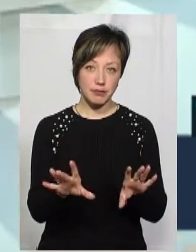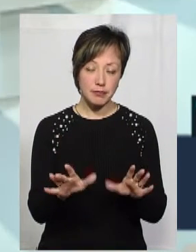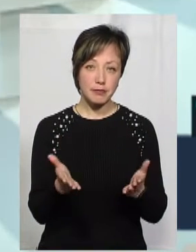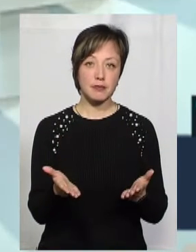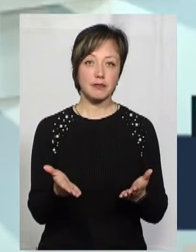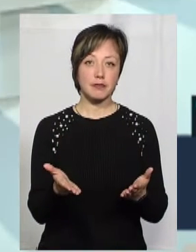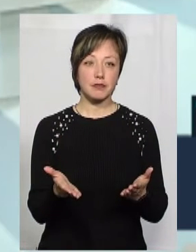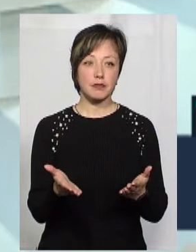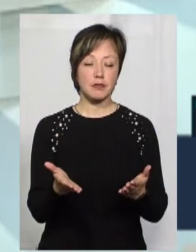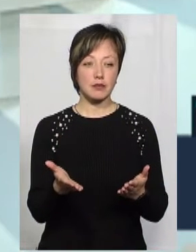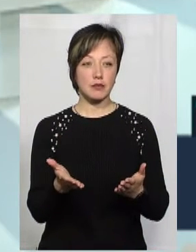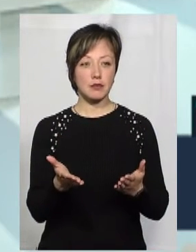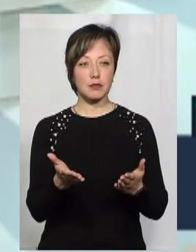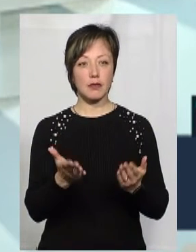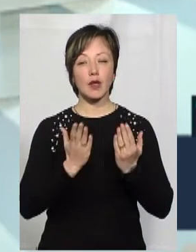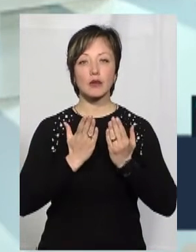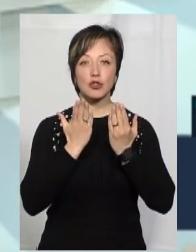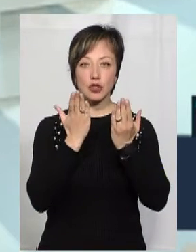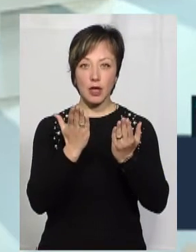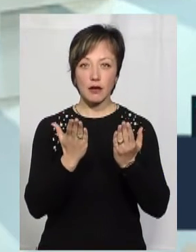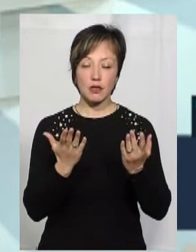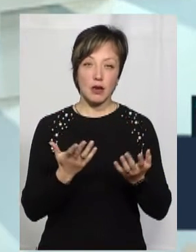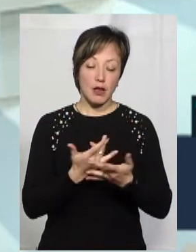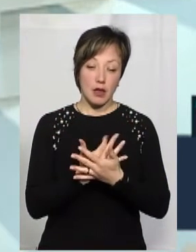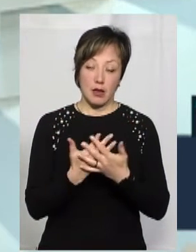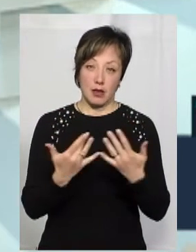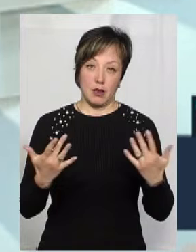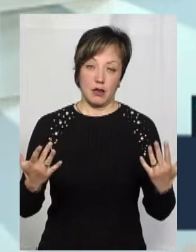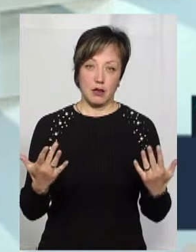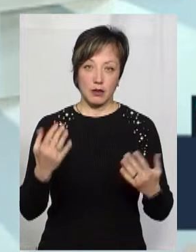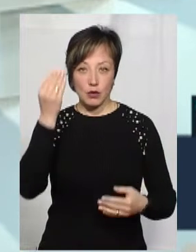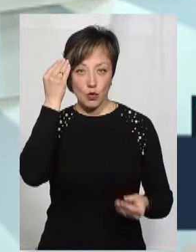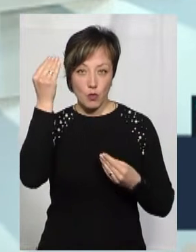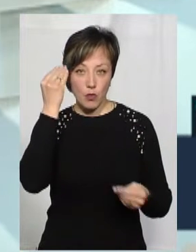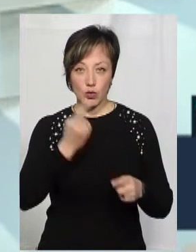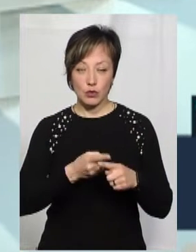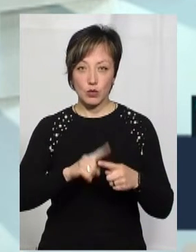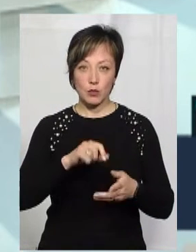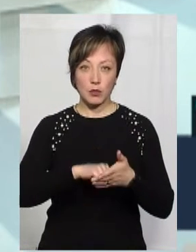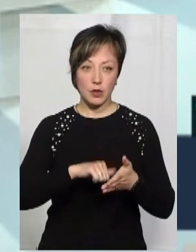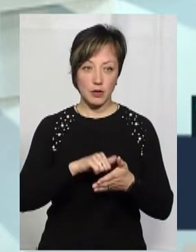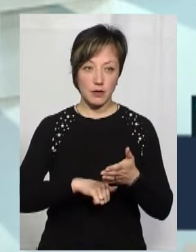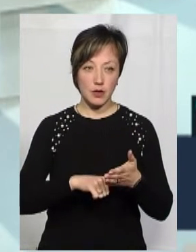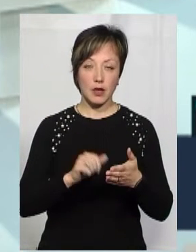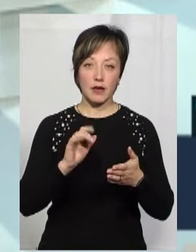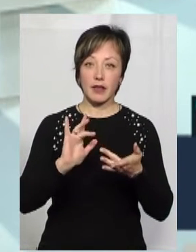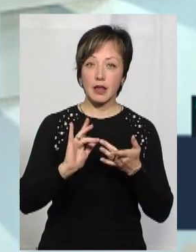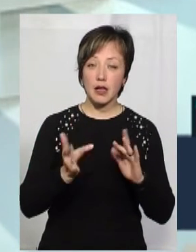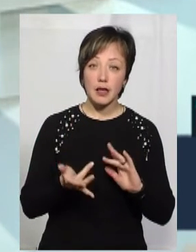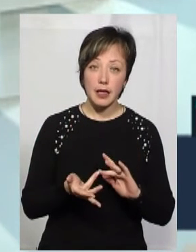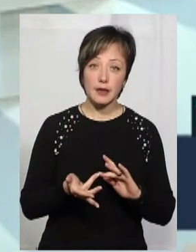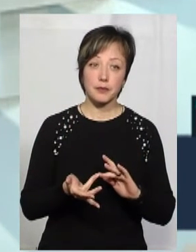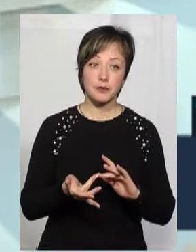попередники, і прочитавши масу різних думок з цього приводу у